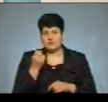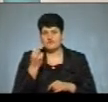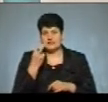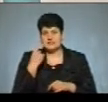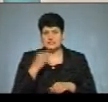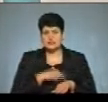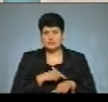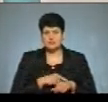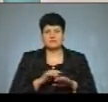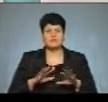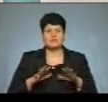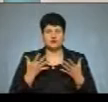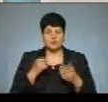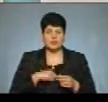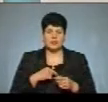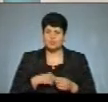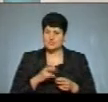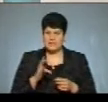вони страшенно втомлені емоційно.